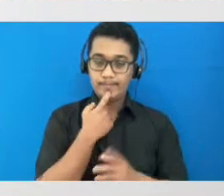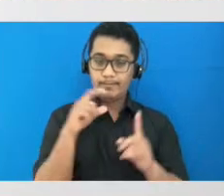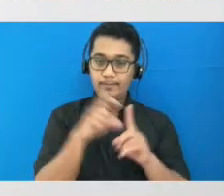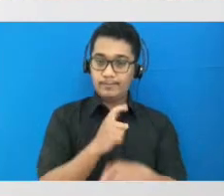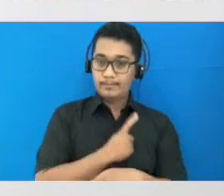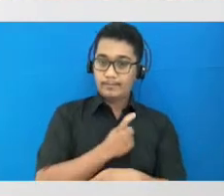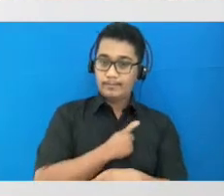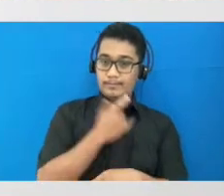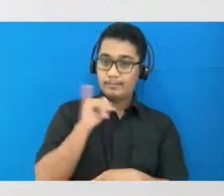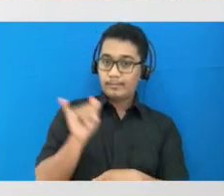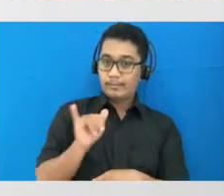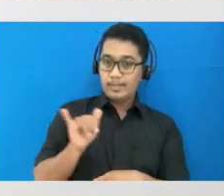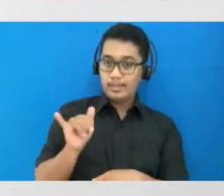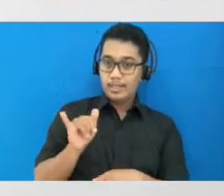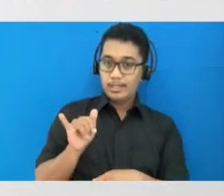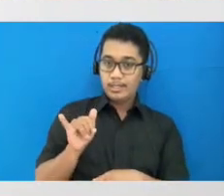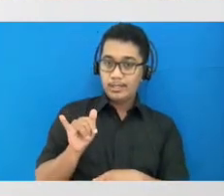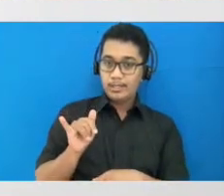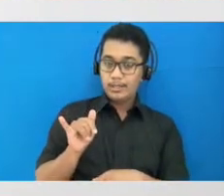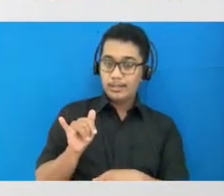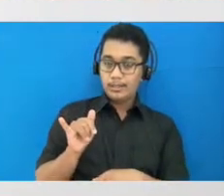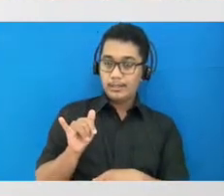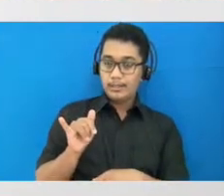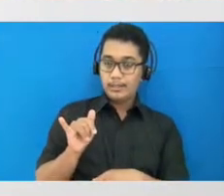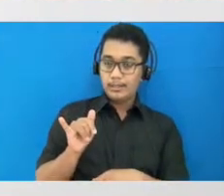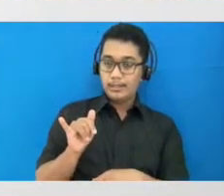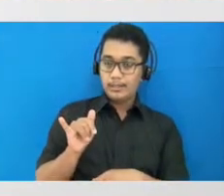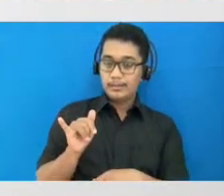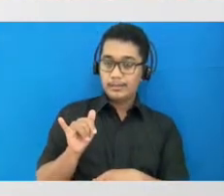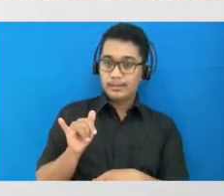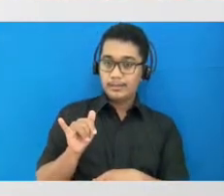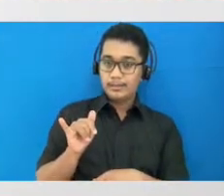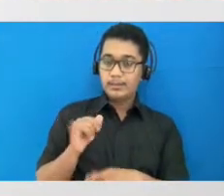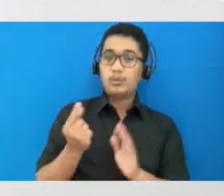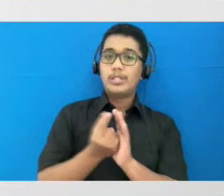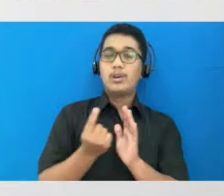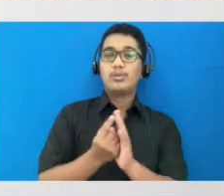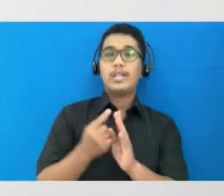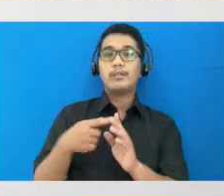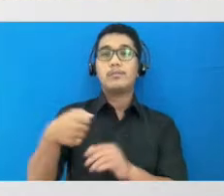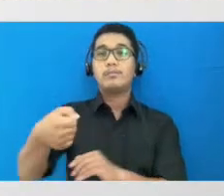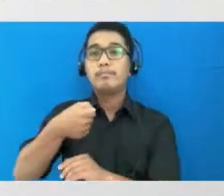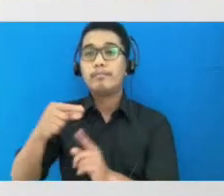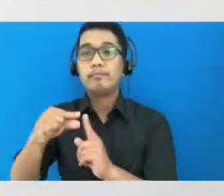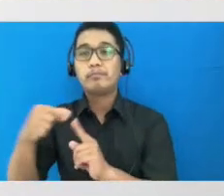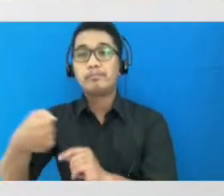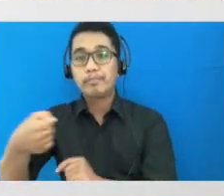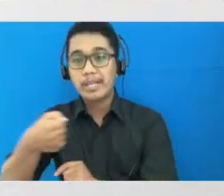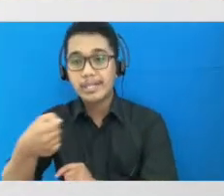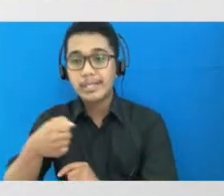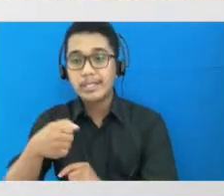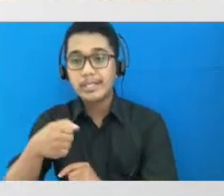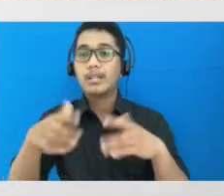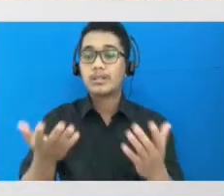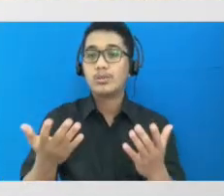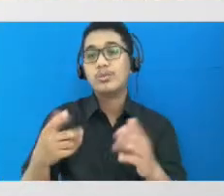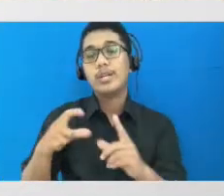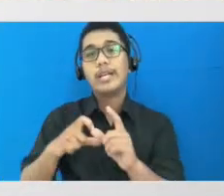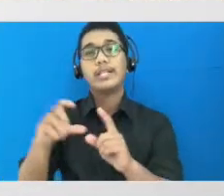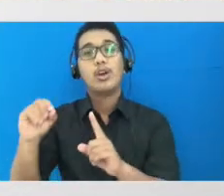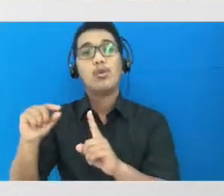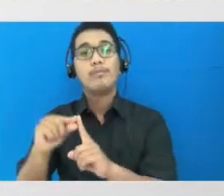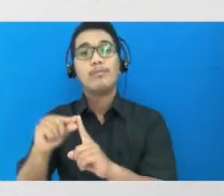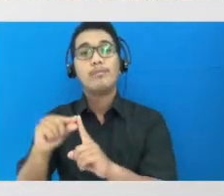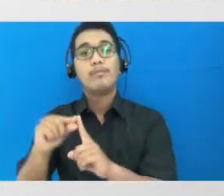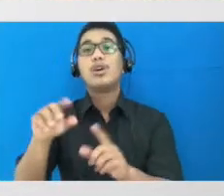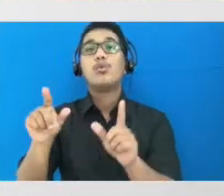mirip saja seperti yang sudah ada di undang-undang pers maupun dari SOP